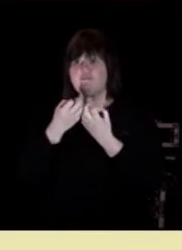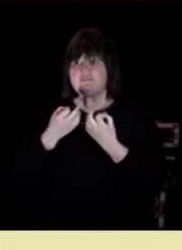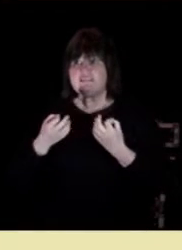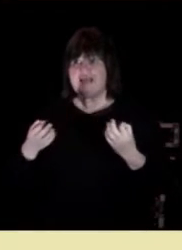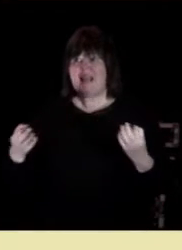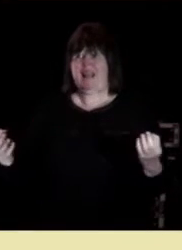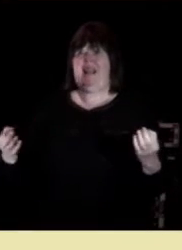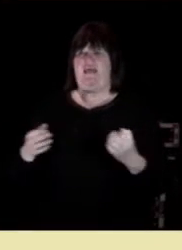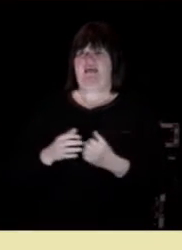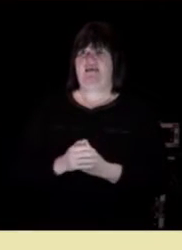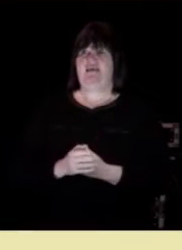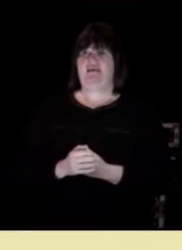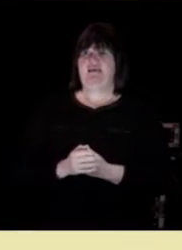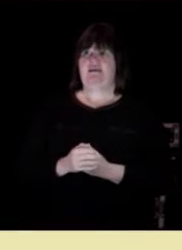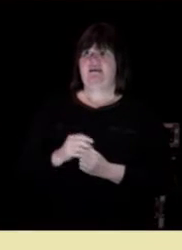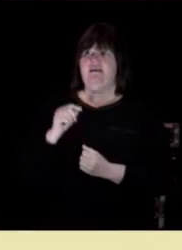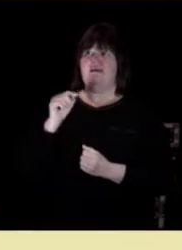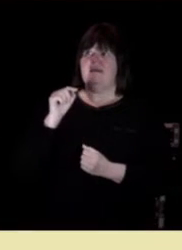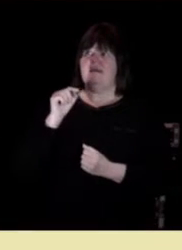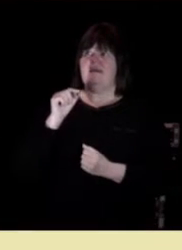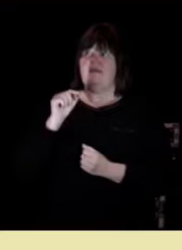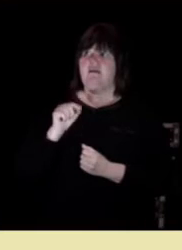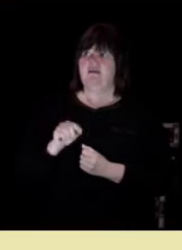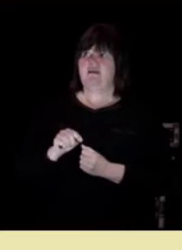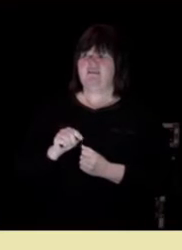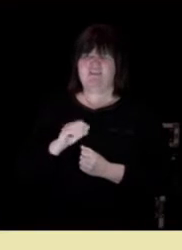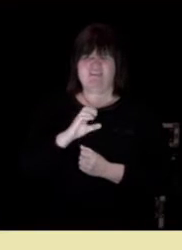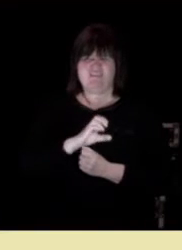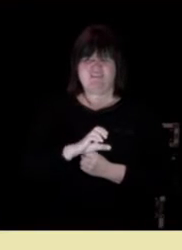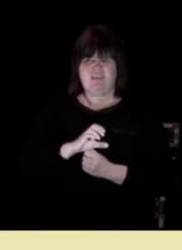og det ikke C pluss A.